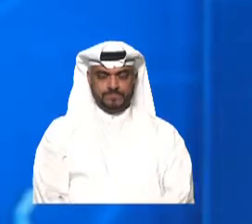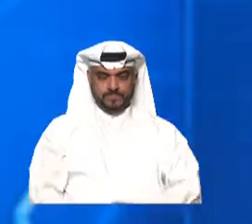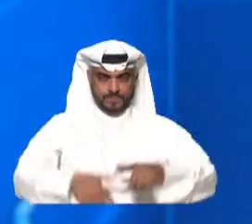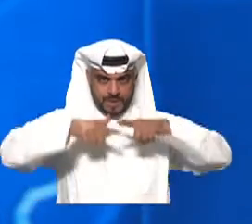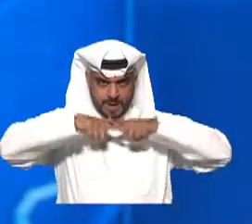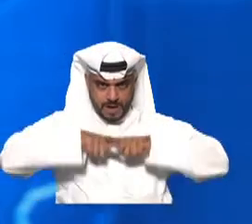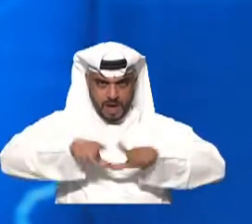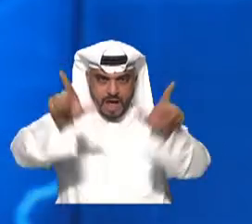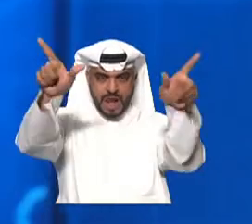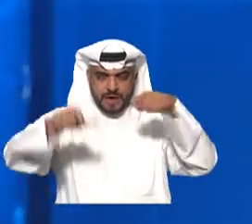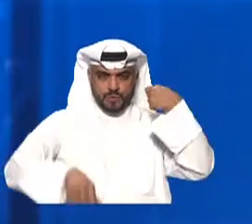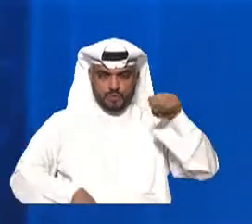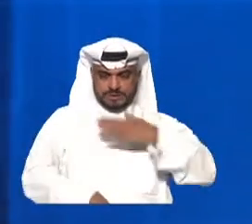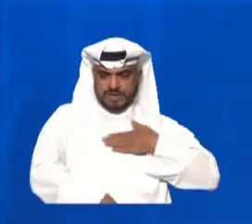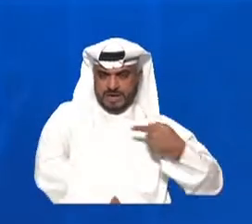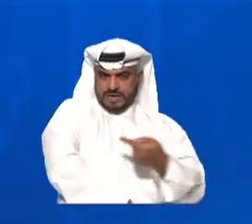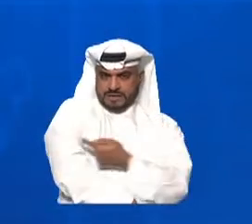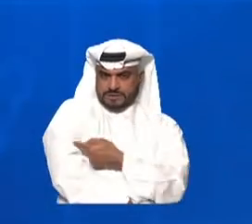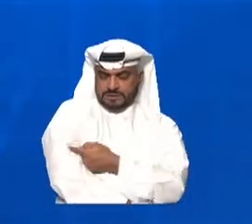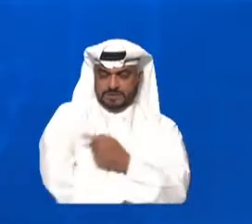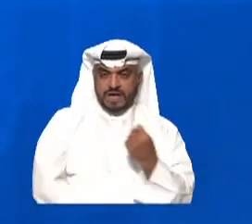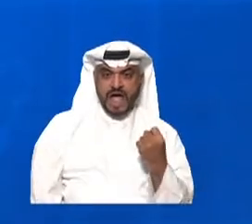أعلنت وزارة الصحة تسجيل